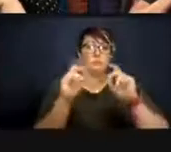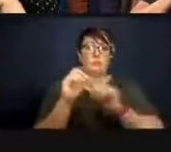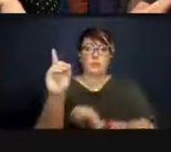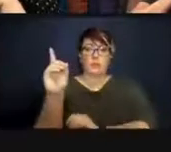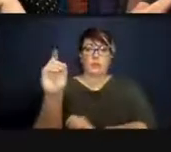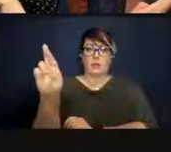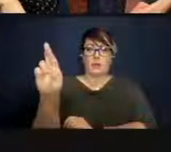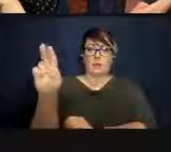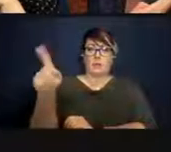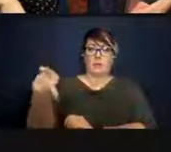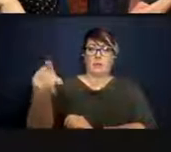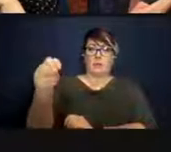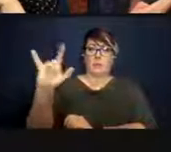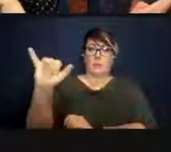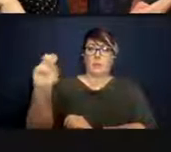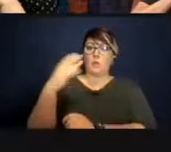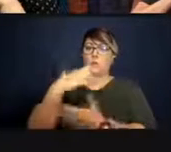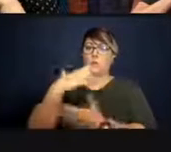دكتور بوليو،